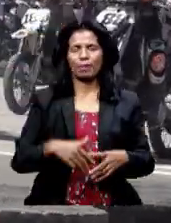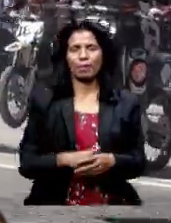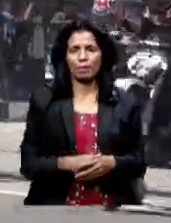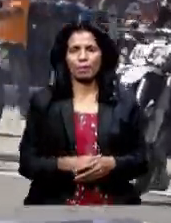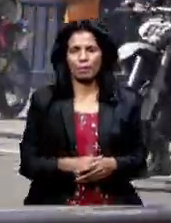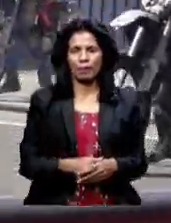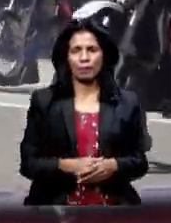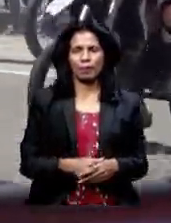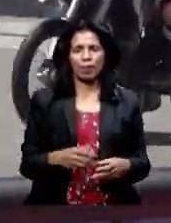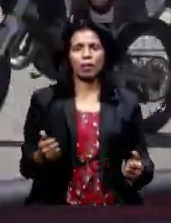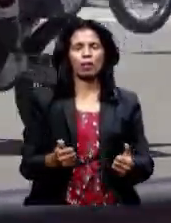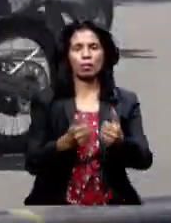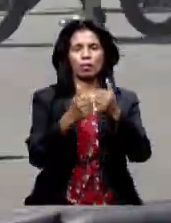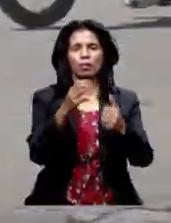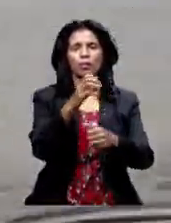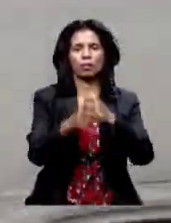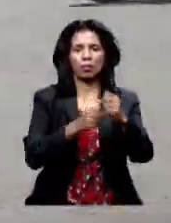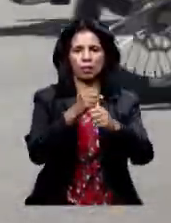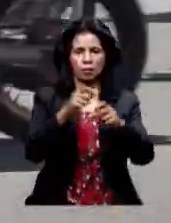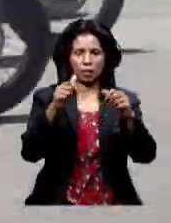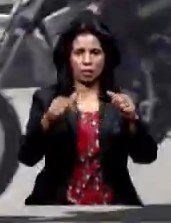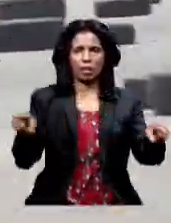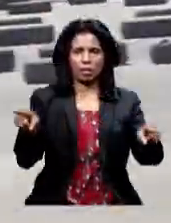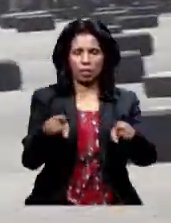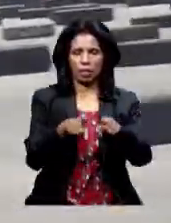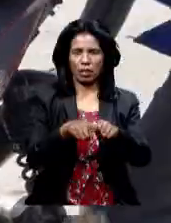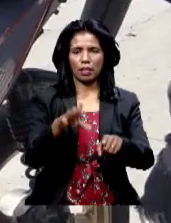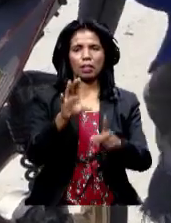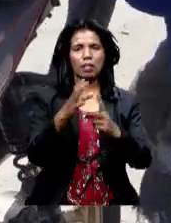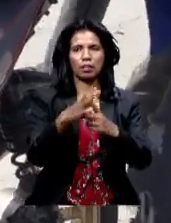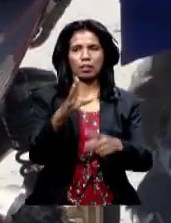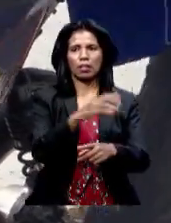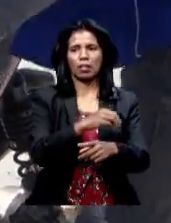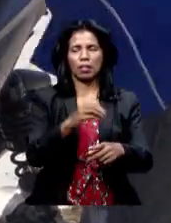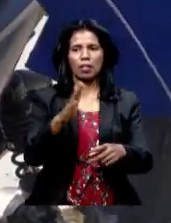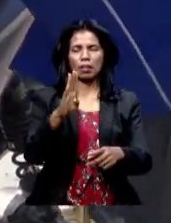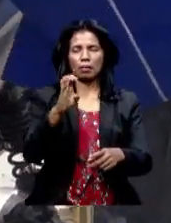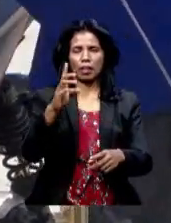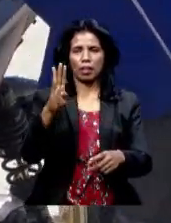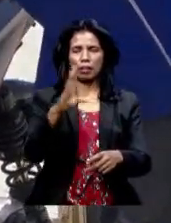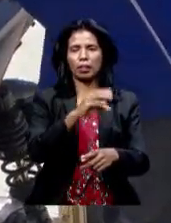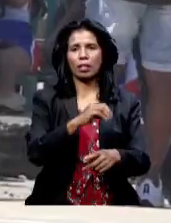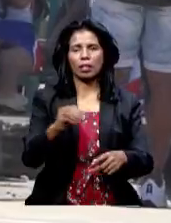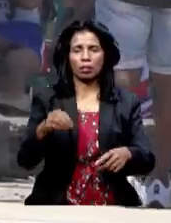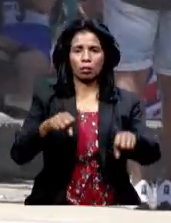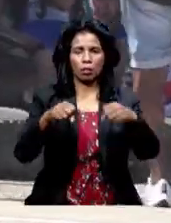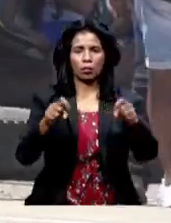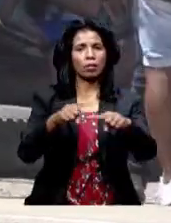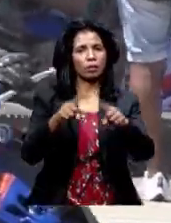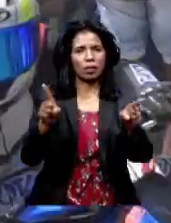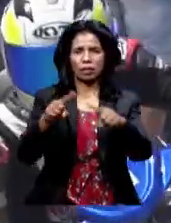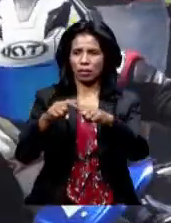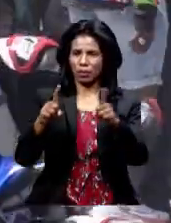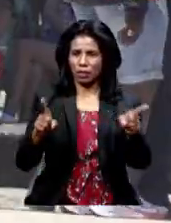Entretanto, klase ba kompetisyon road race batinang ne makahanesan klase metik, klase bebek, klase sport, klase trail